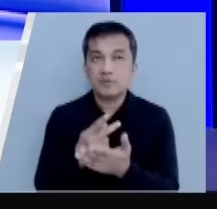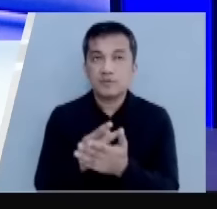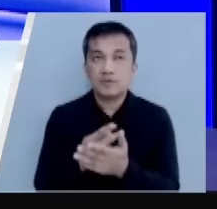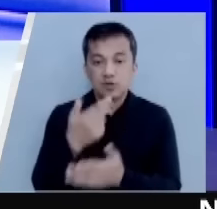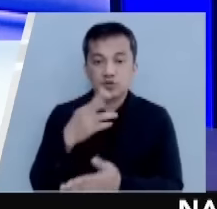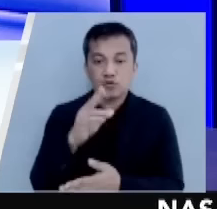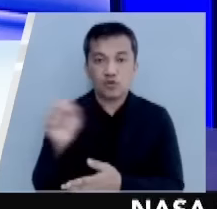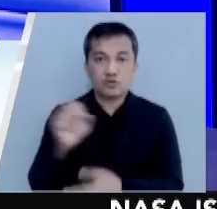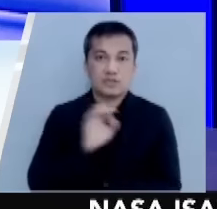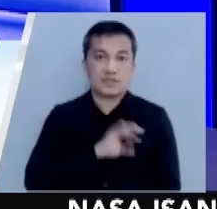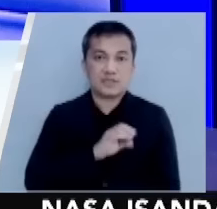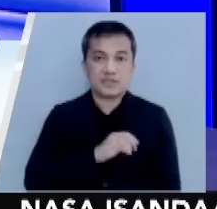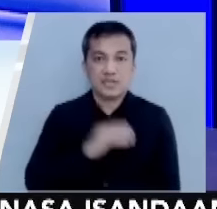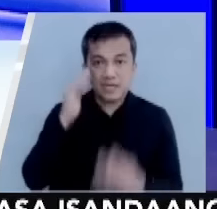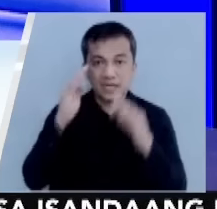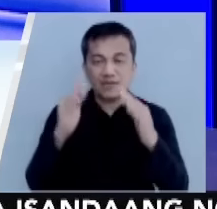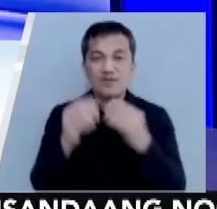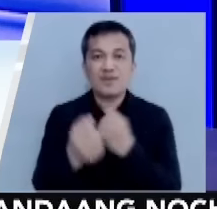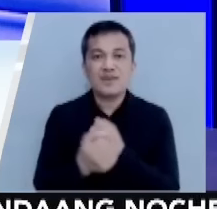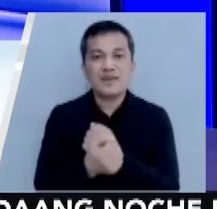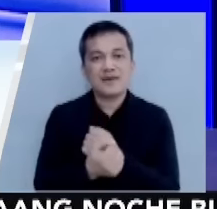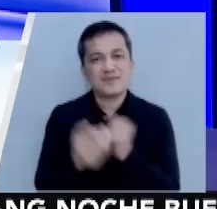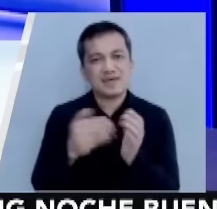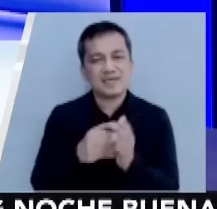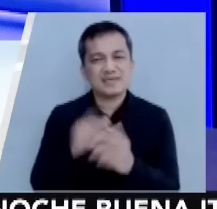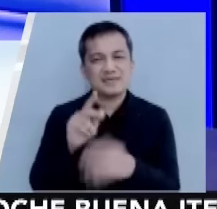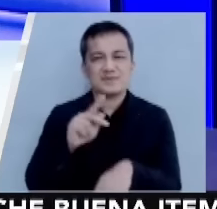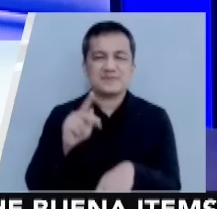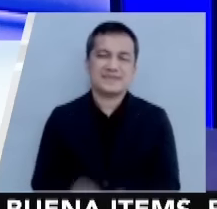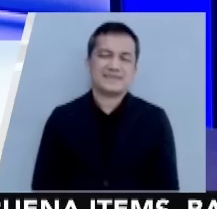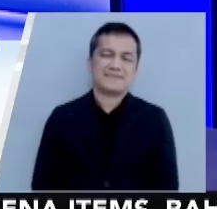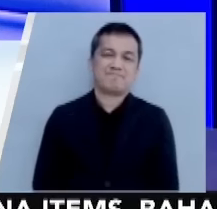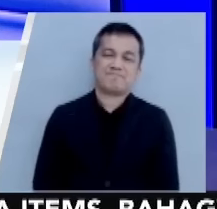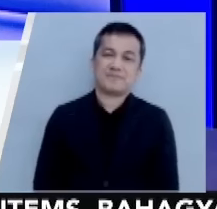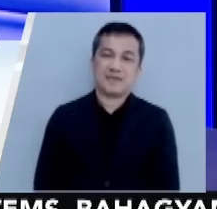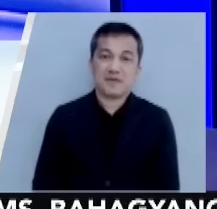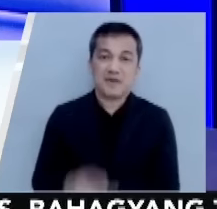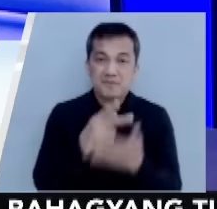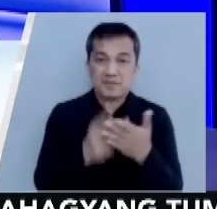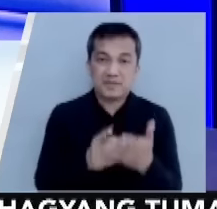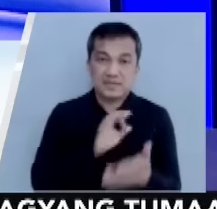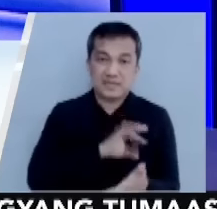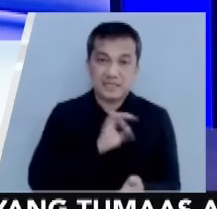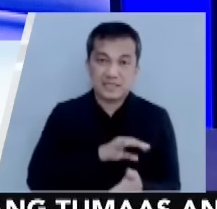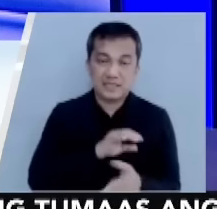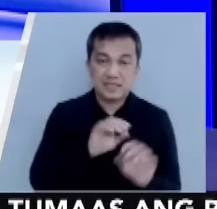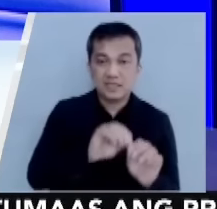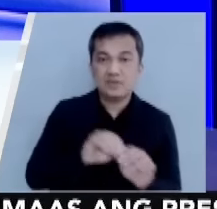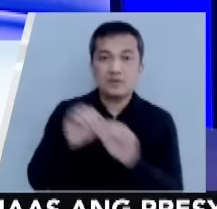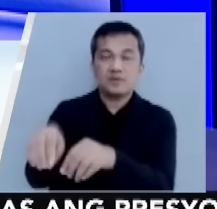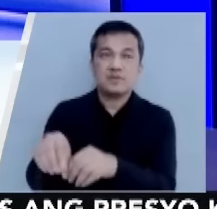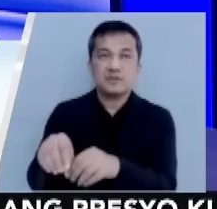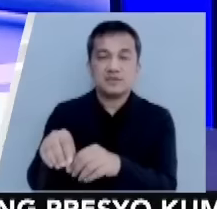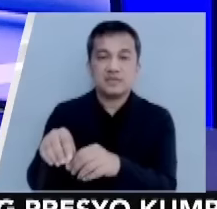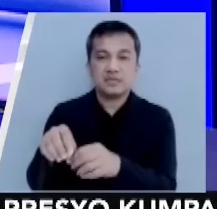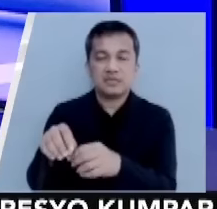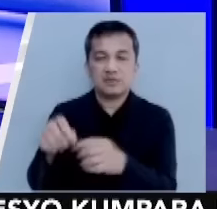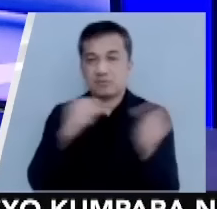ng Hello Love Again sa Pilipinas. Ang bahagi ng kikitain ng pelikula ay mapupunta po sa mga nasalanta ng bagyo.